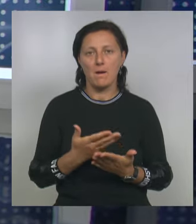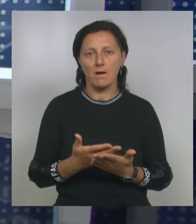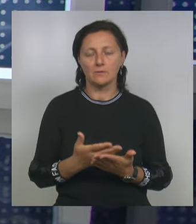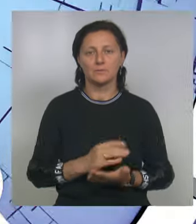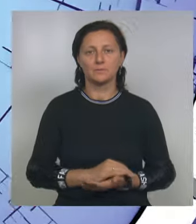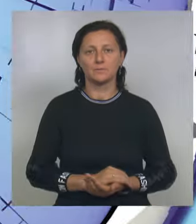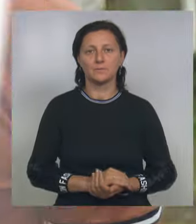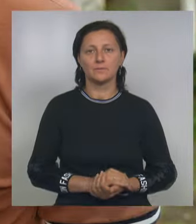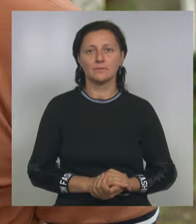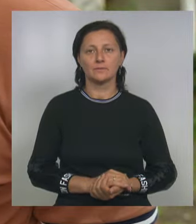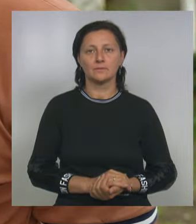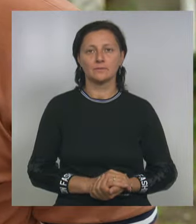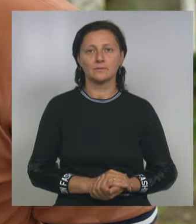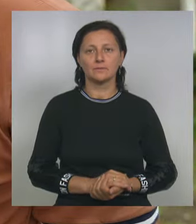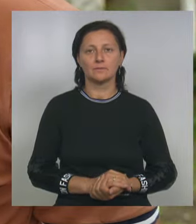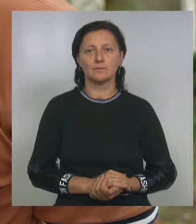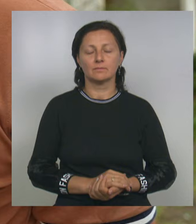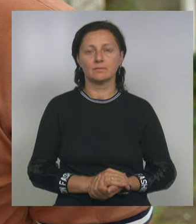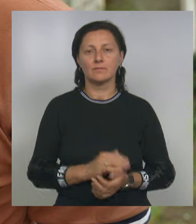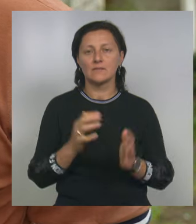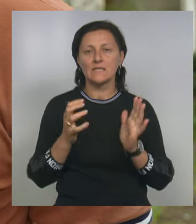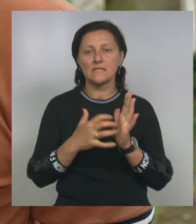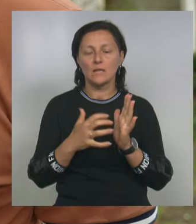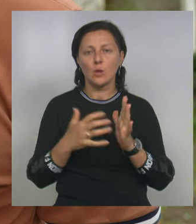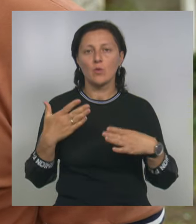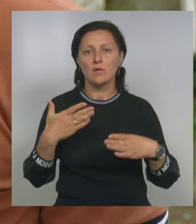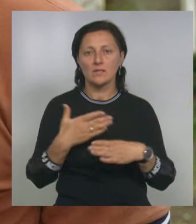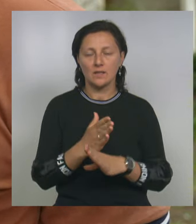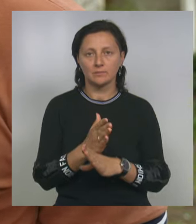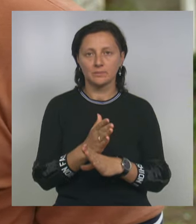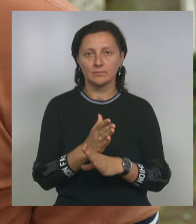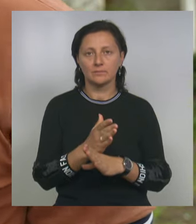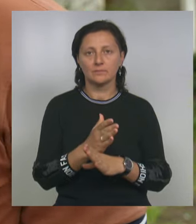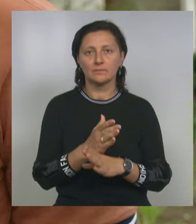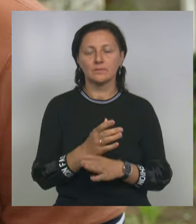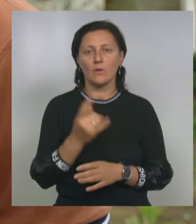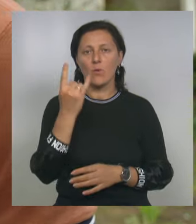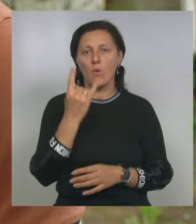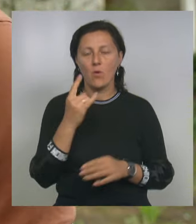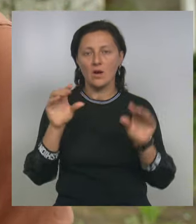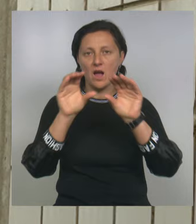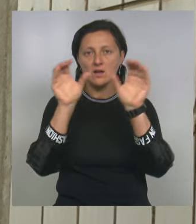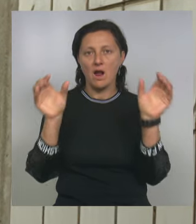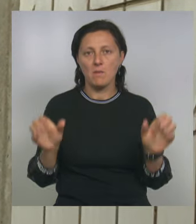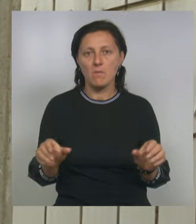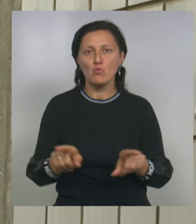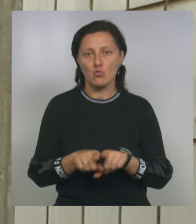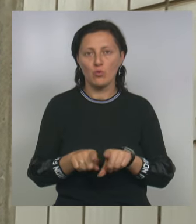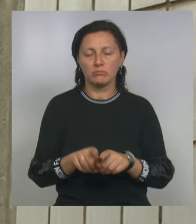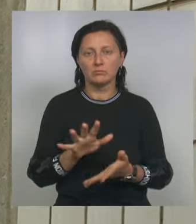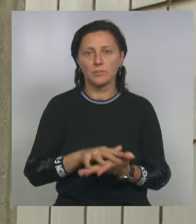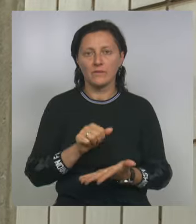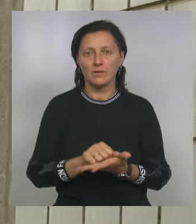выпуске. Как стеклопакеты выбиты, так и окна, рамы полностью повреждены.